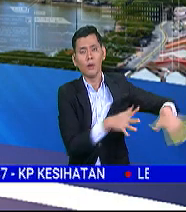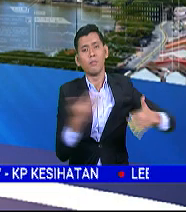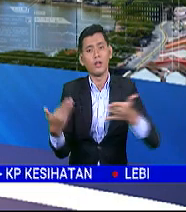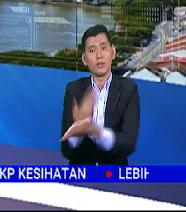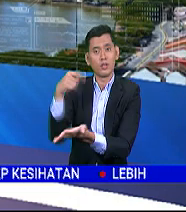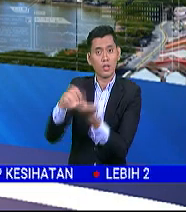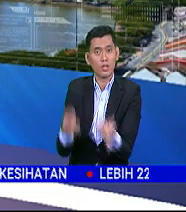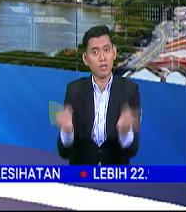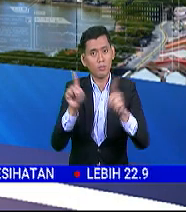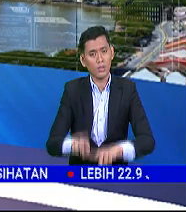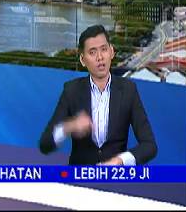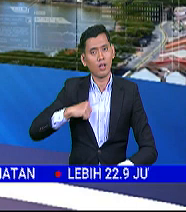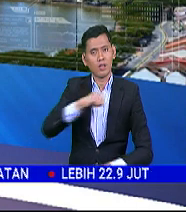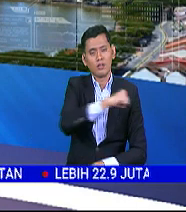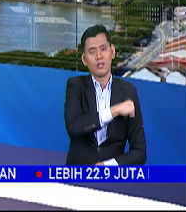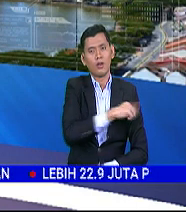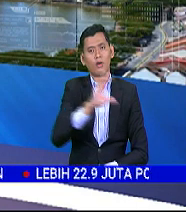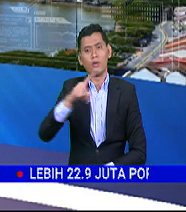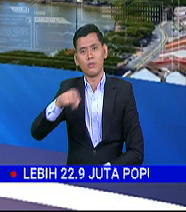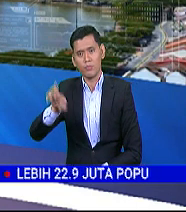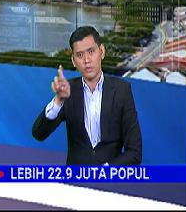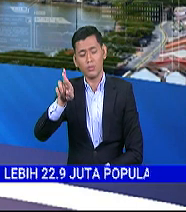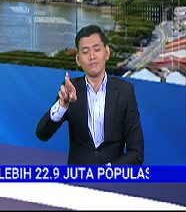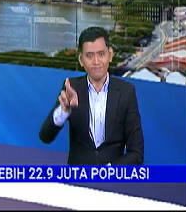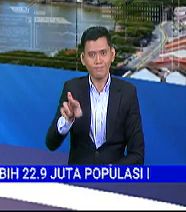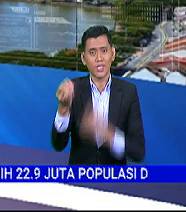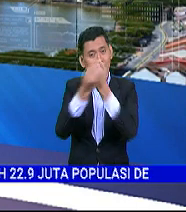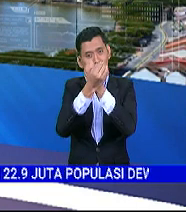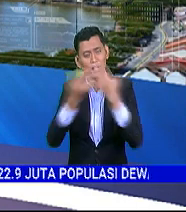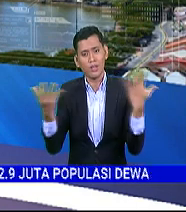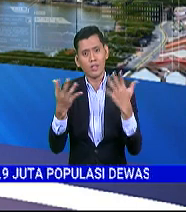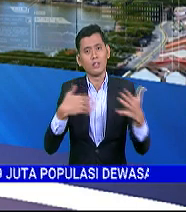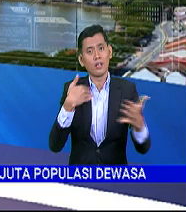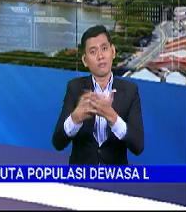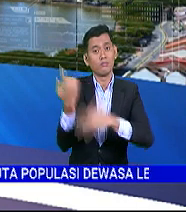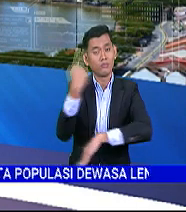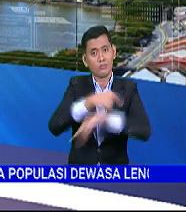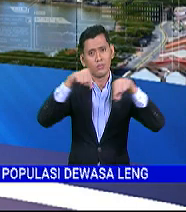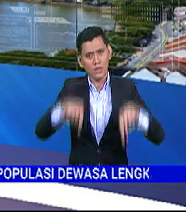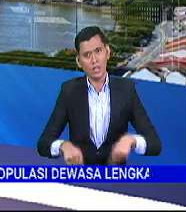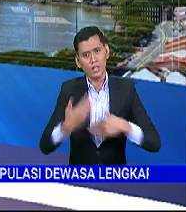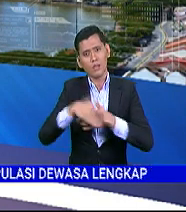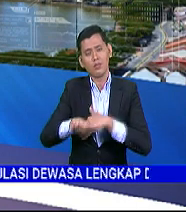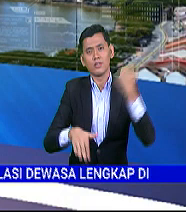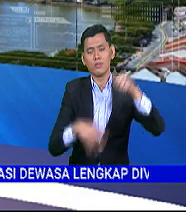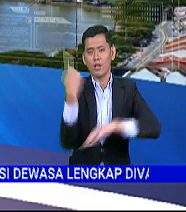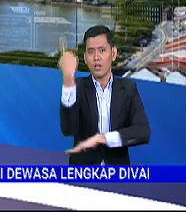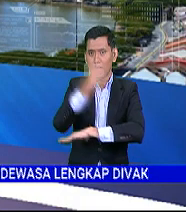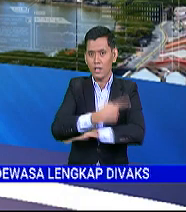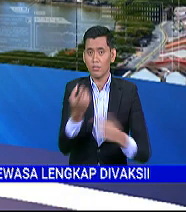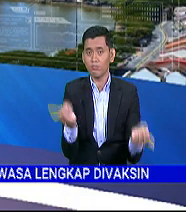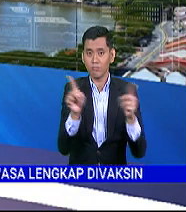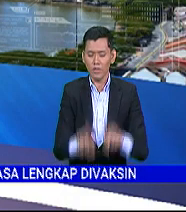ini. Ahli Dewan Undangan Negeri Adun Opar, Billy Sujang, memberitahu setakat hari ini selepas 10 hari kejadian tersebut